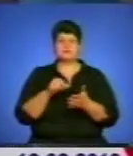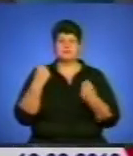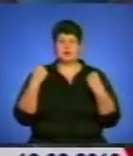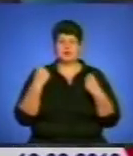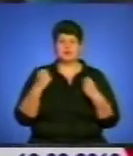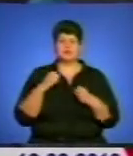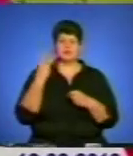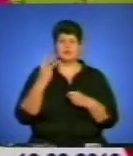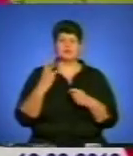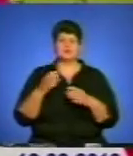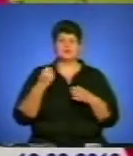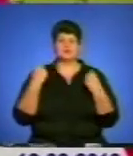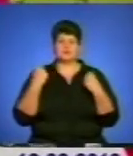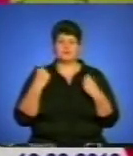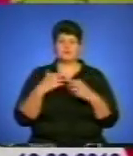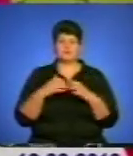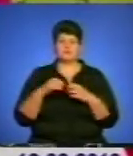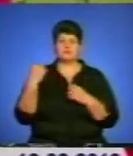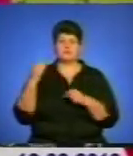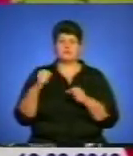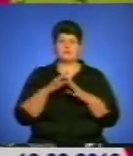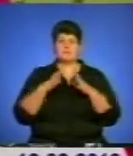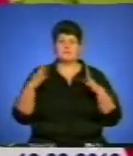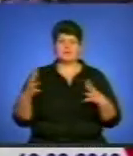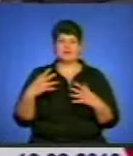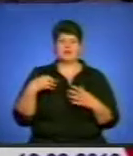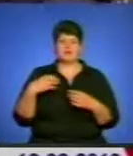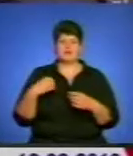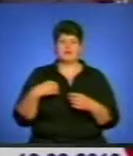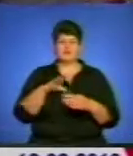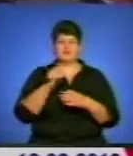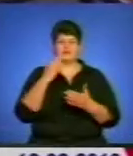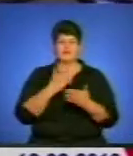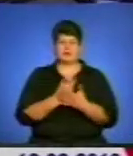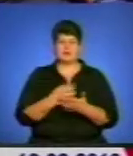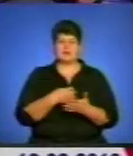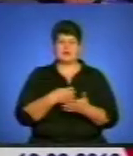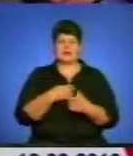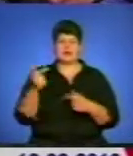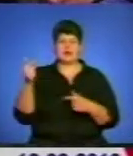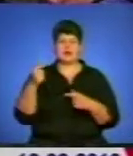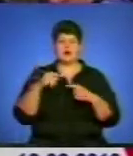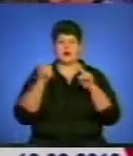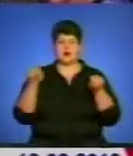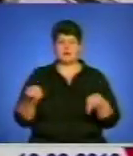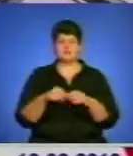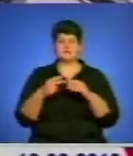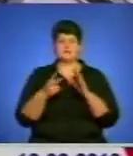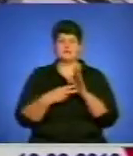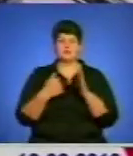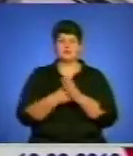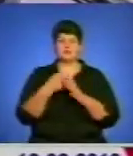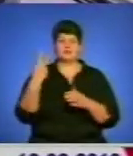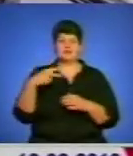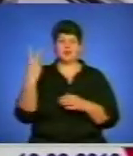вікових груп. Серед переможців – більшість львів'ян. Усі нагороджені медалями та грамотами. Також із 17 по 22 лютого у